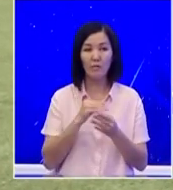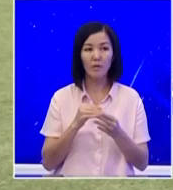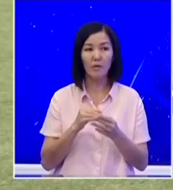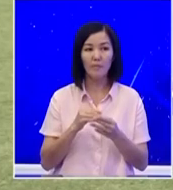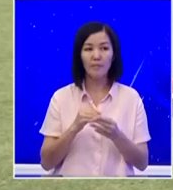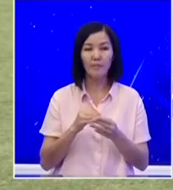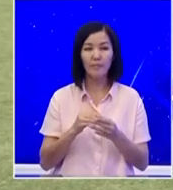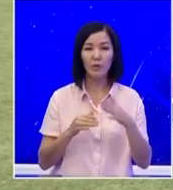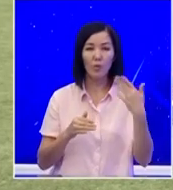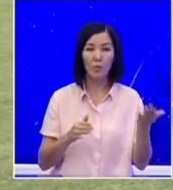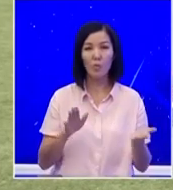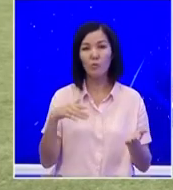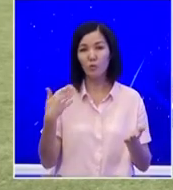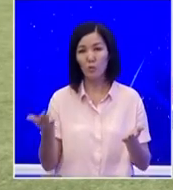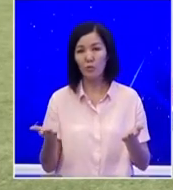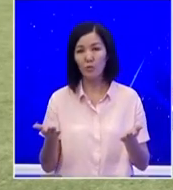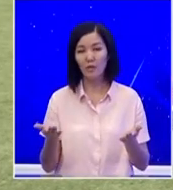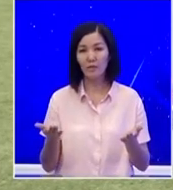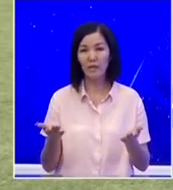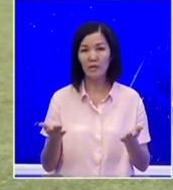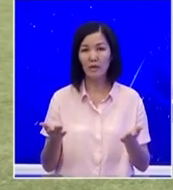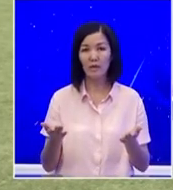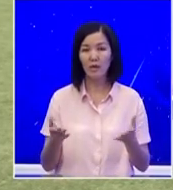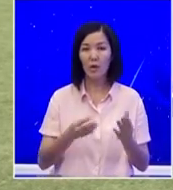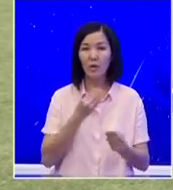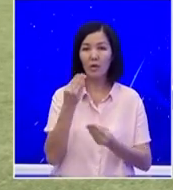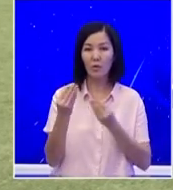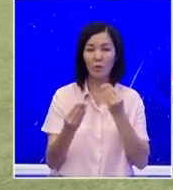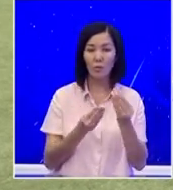сол жақ край жақтарда жүретін игроктарға